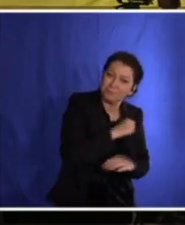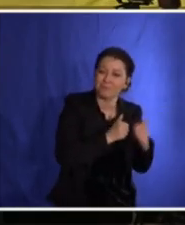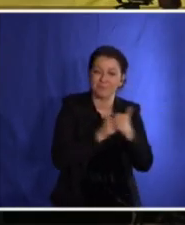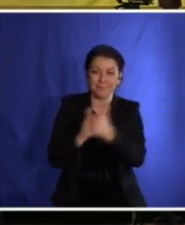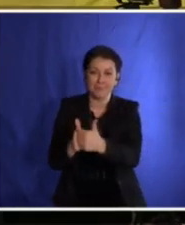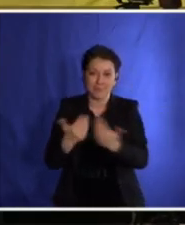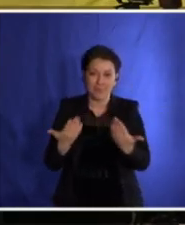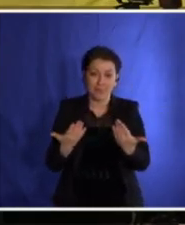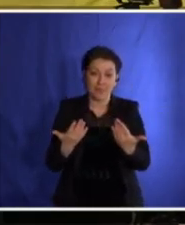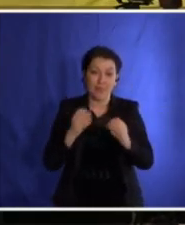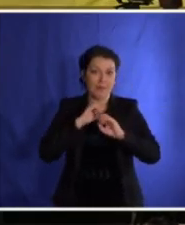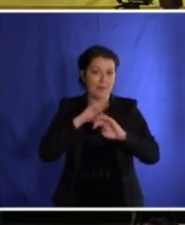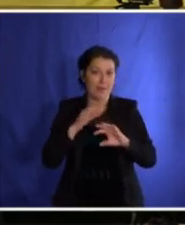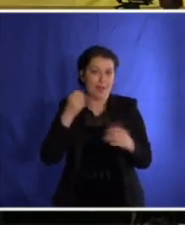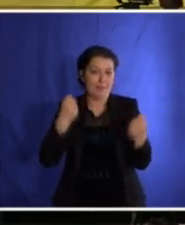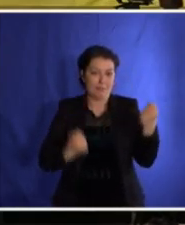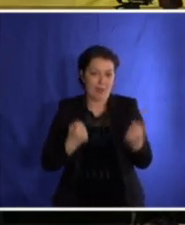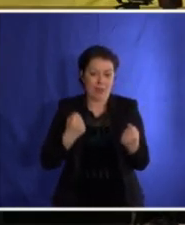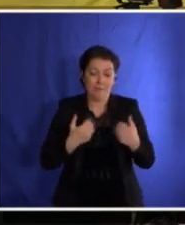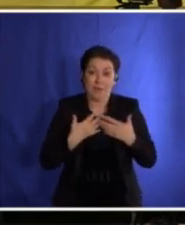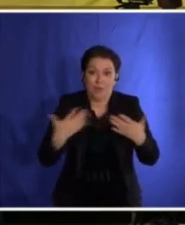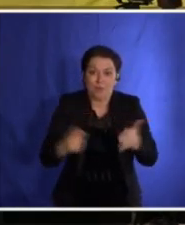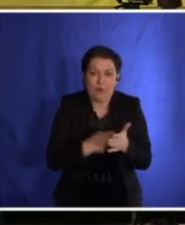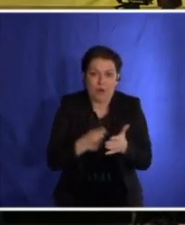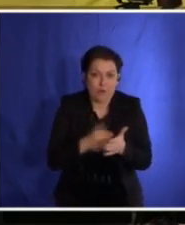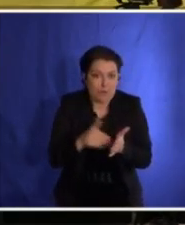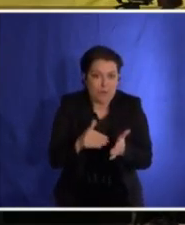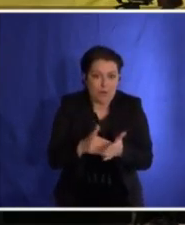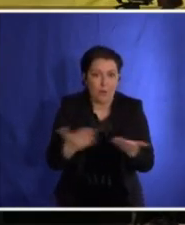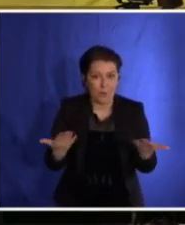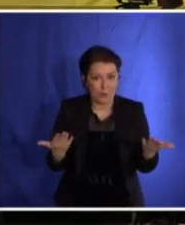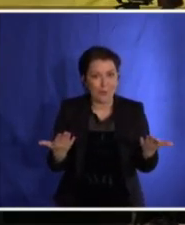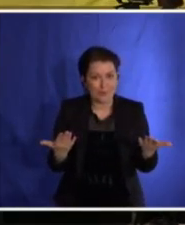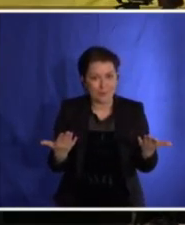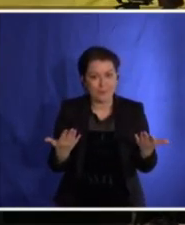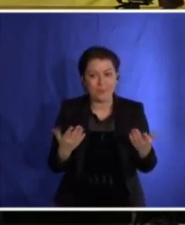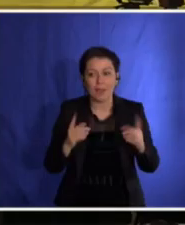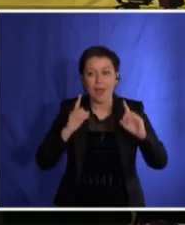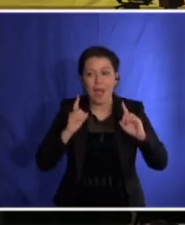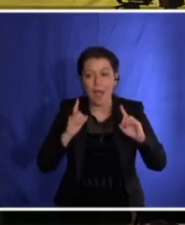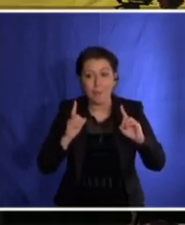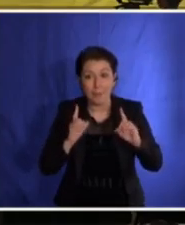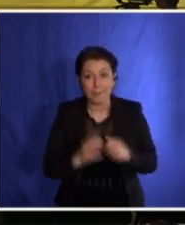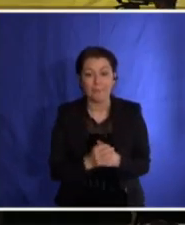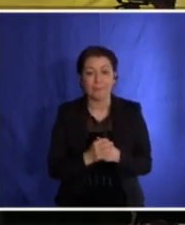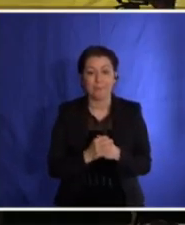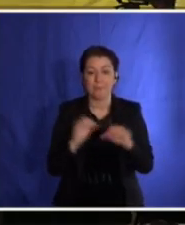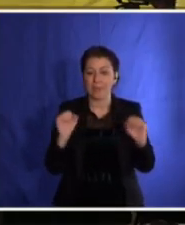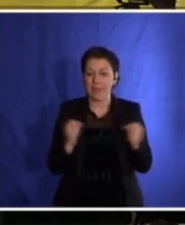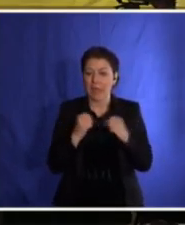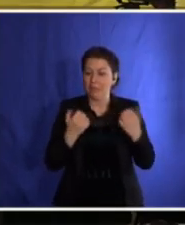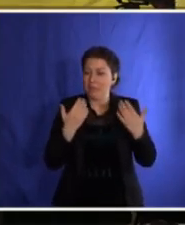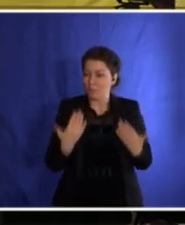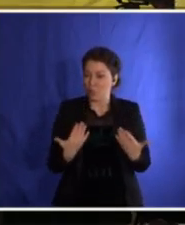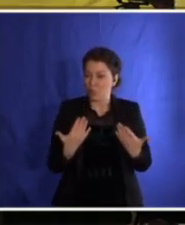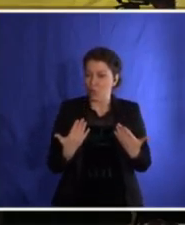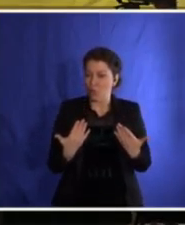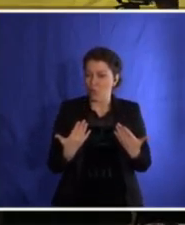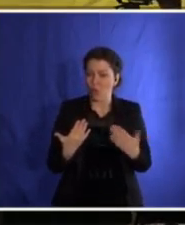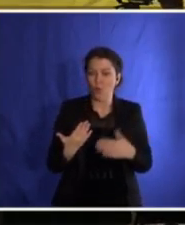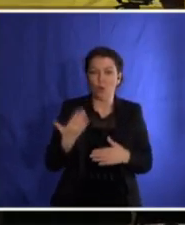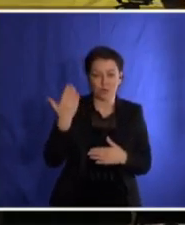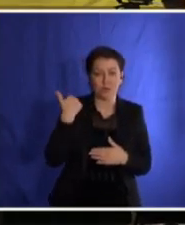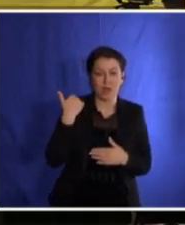eine riesige Voraussetzung. Aber es kann nicht so sein, wie die FPÖ verlangt hat